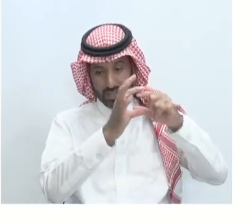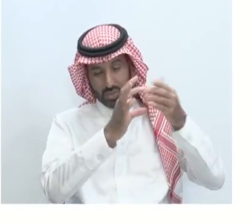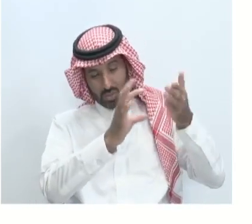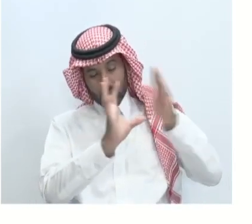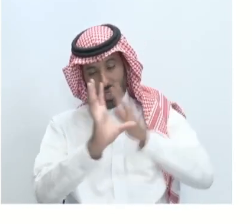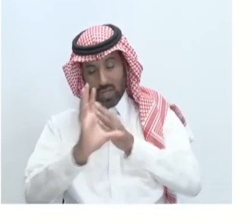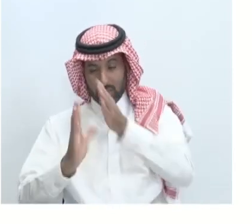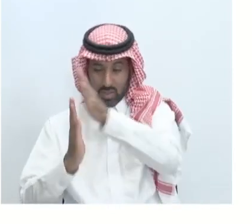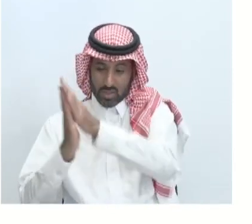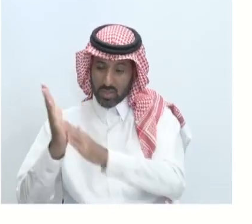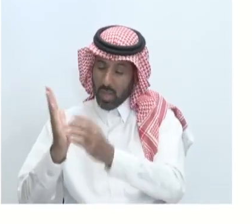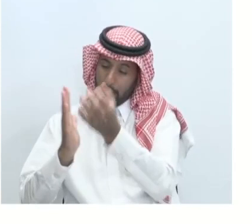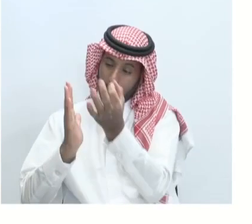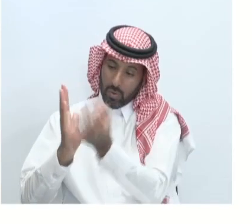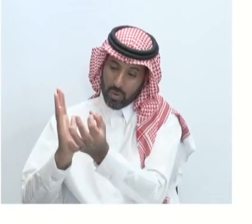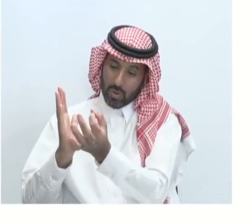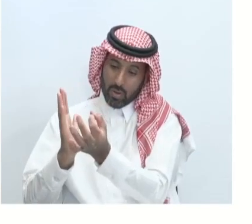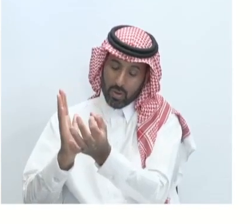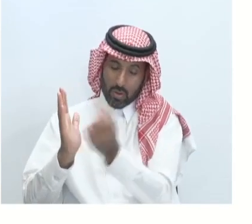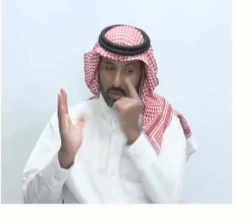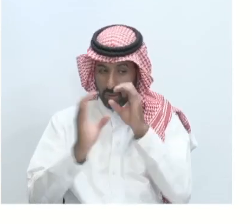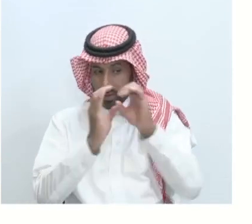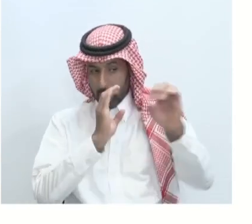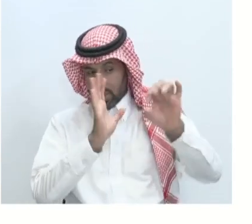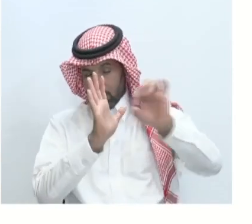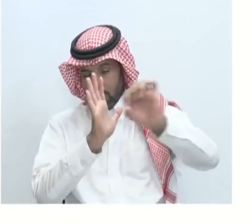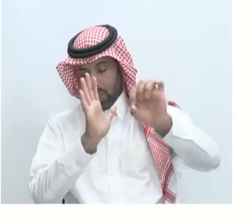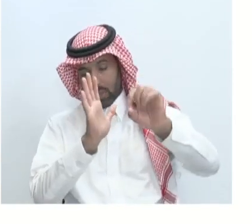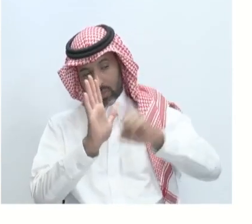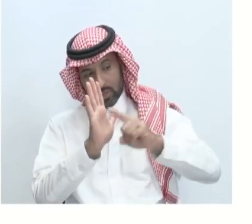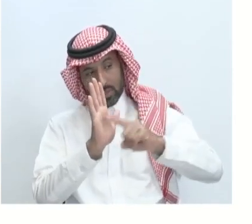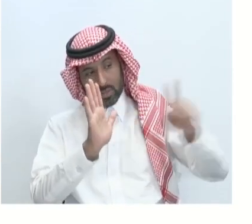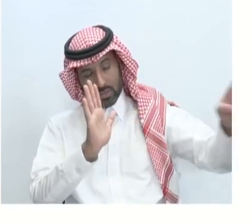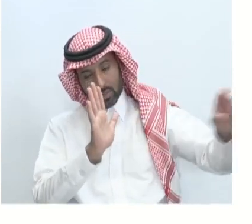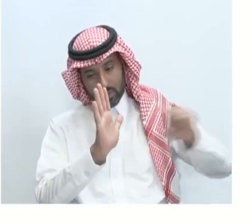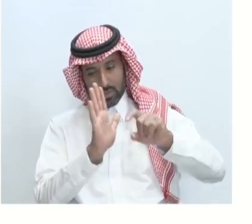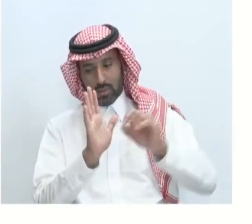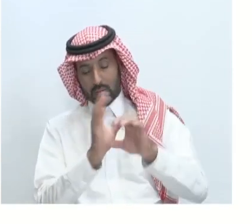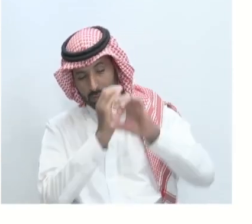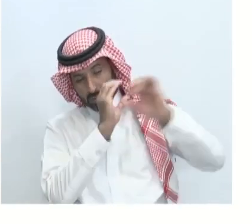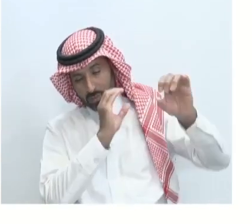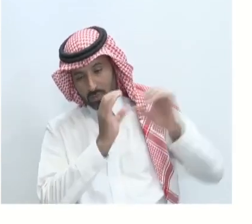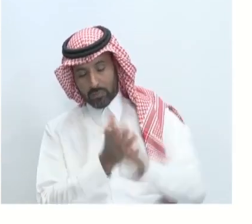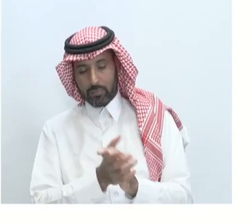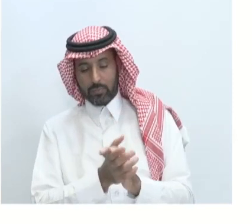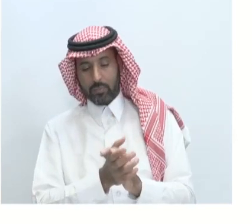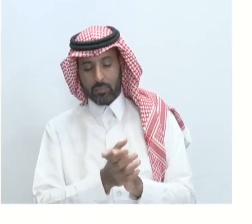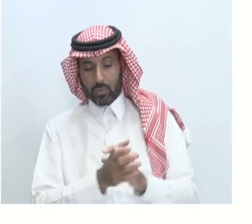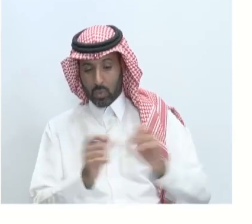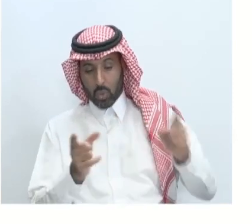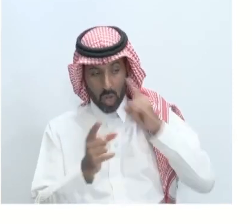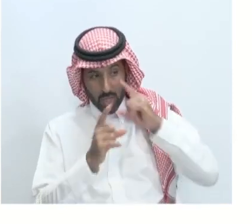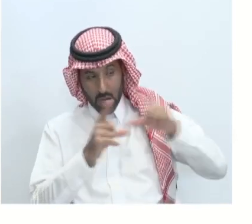المراه الكرويه الرئيسه وفي مقدمه المنظار هذه الطريقه تعطي كفاءه عاليه ومجالات رؤيه